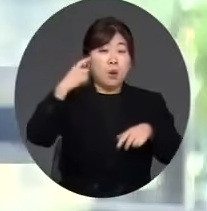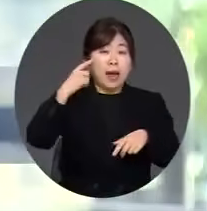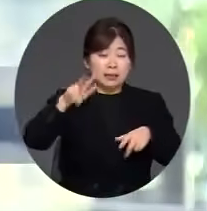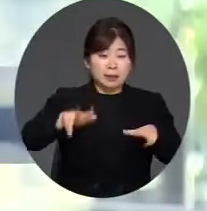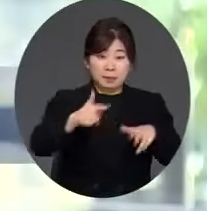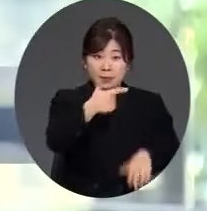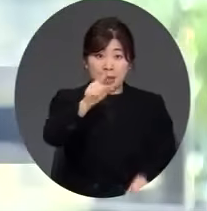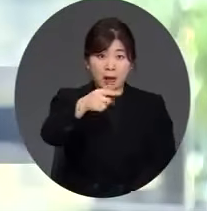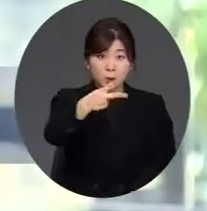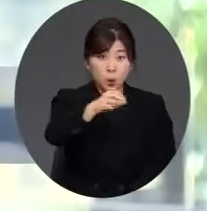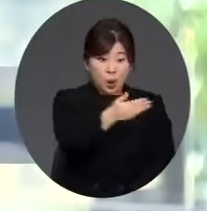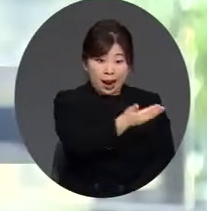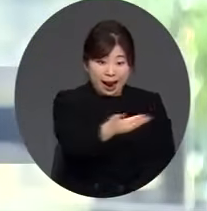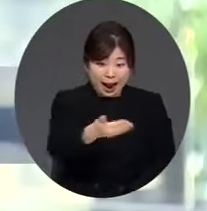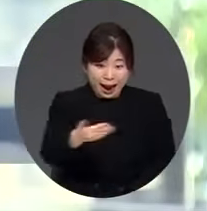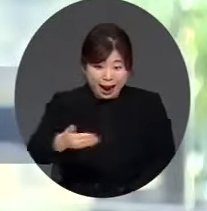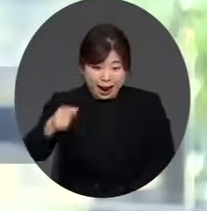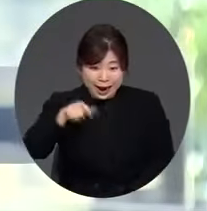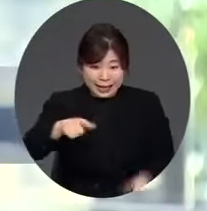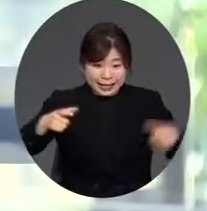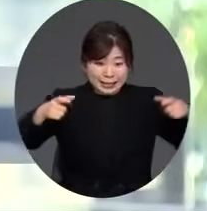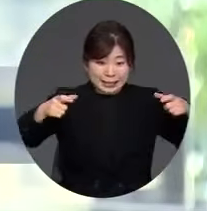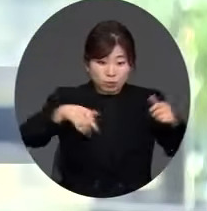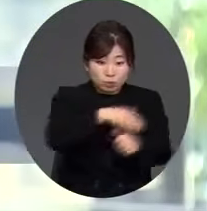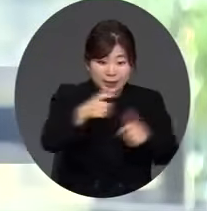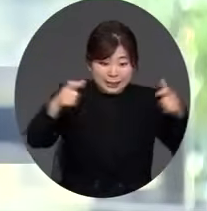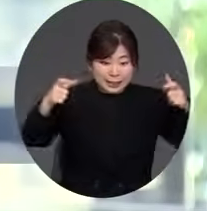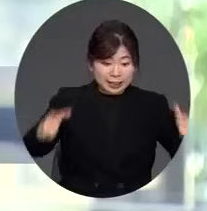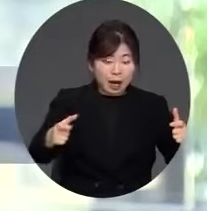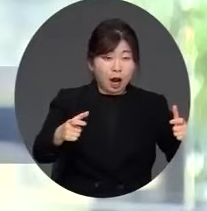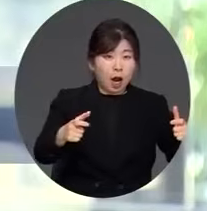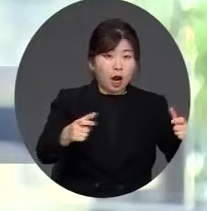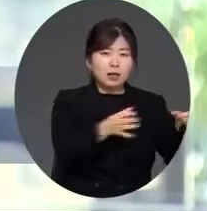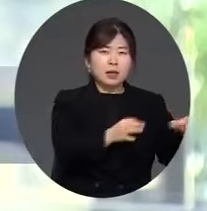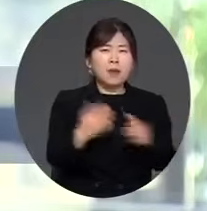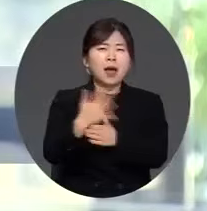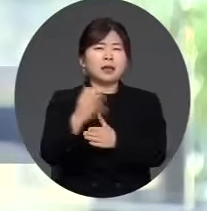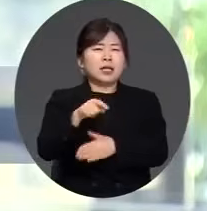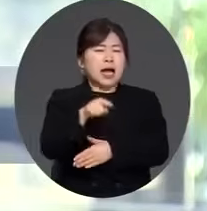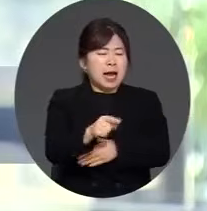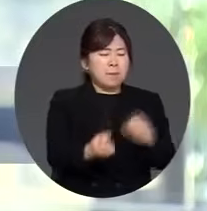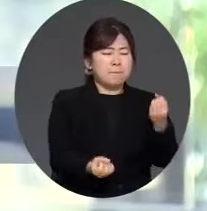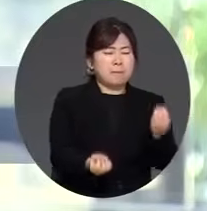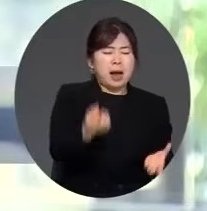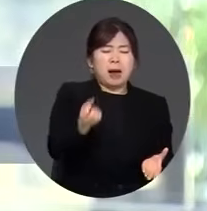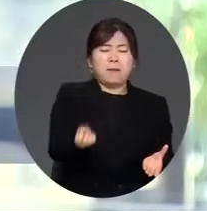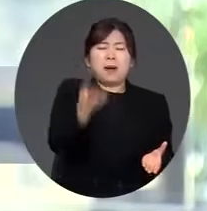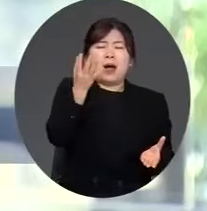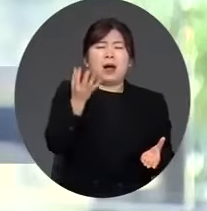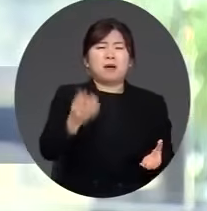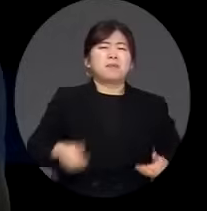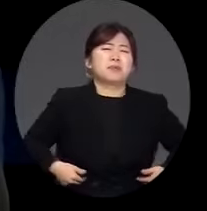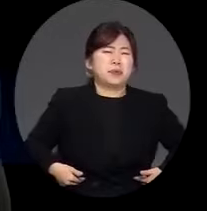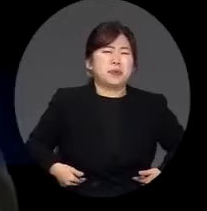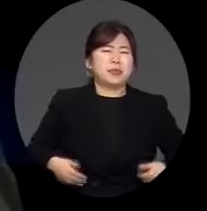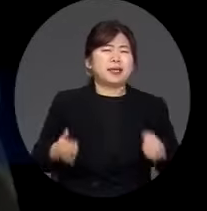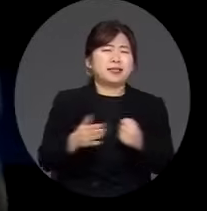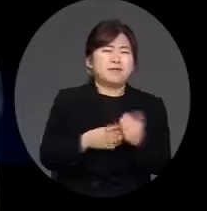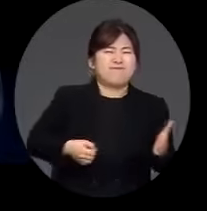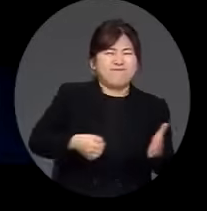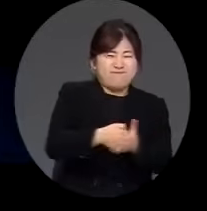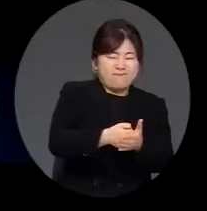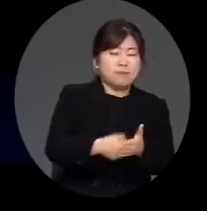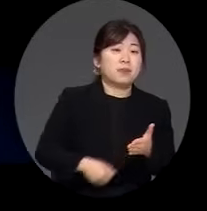뭔가 새로운 가능성의 단초를 못 만들면 총선이 쉽겠냐. 나라 걱정하는 마음으로 좀 결단해 달라.